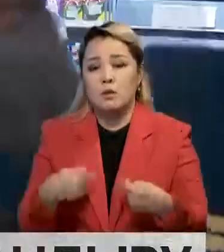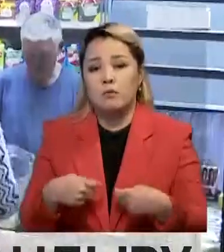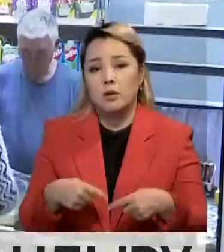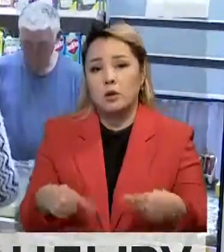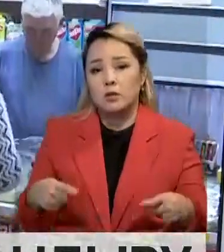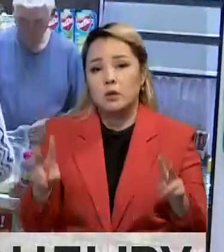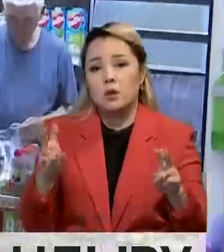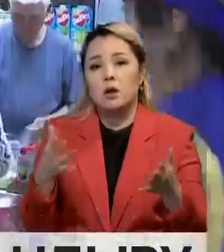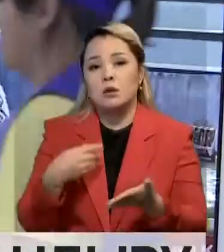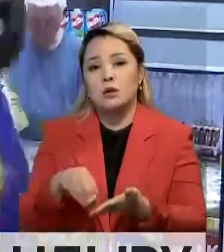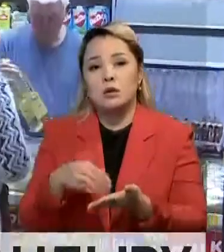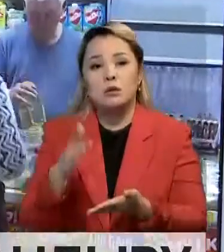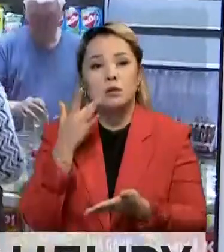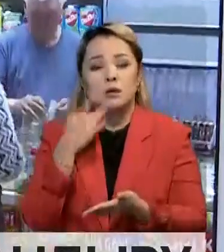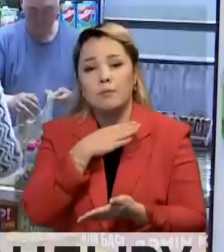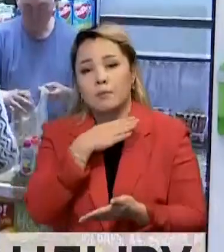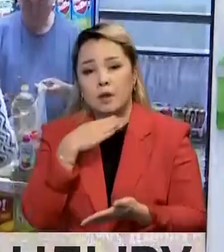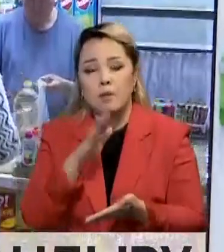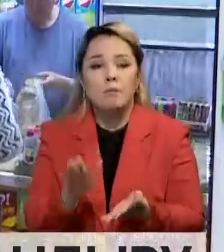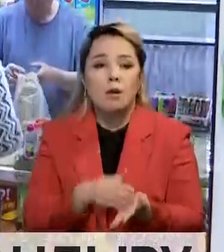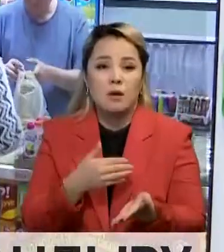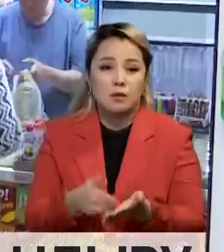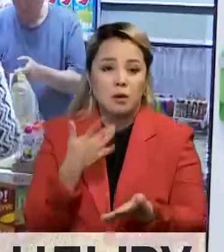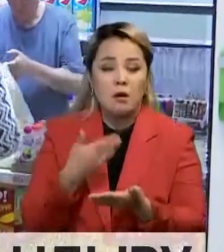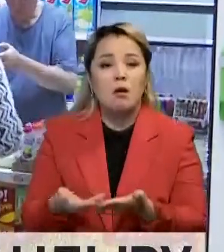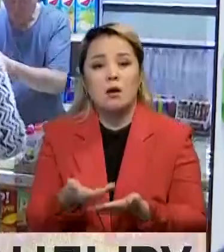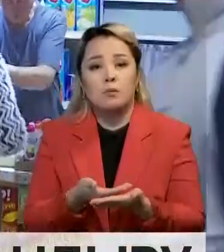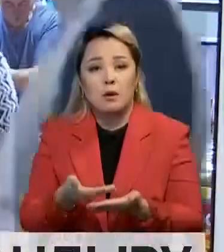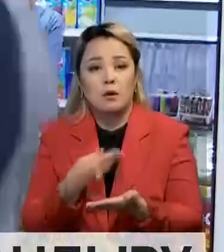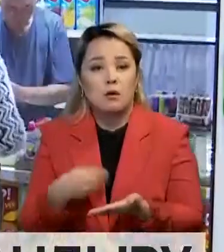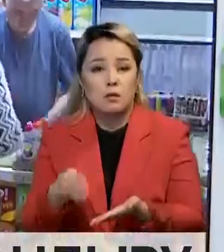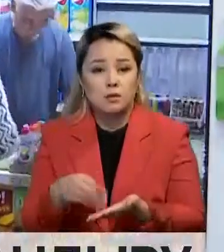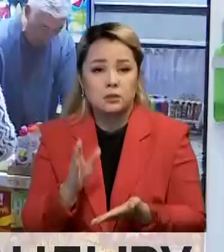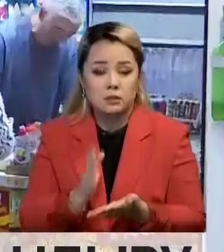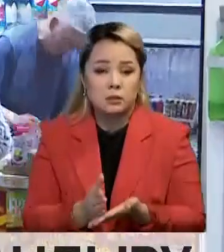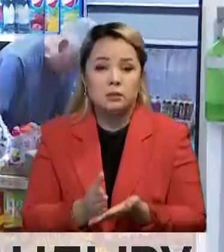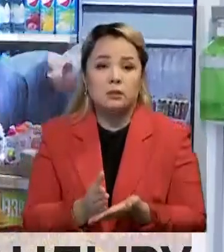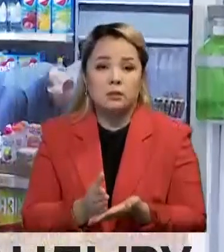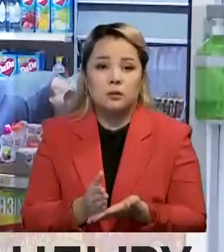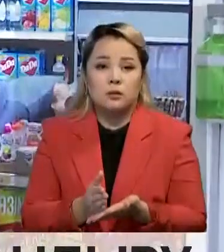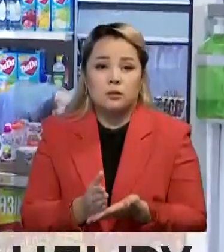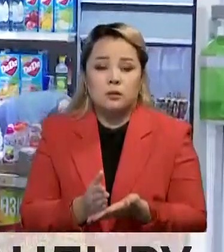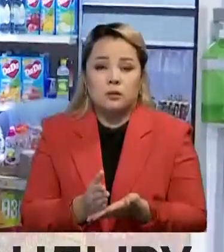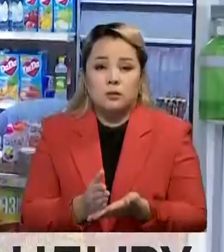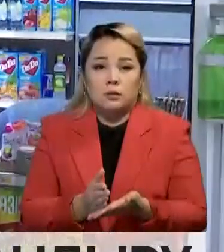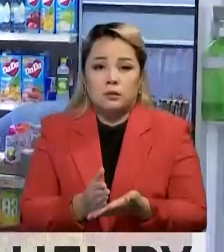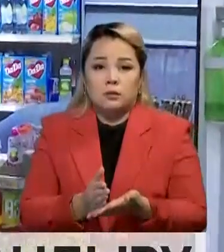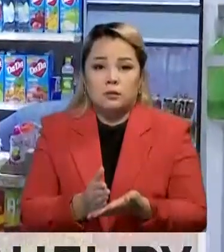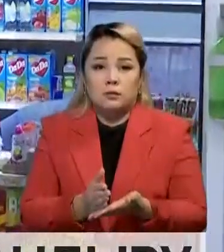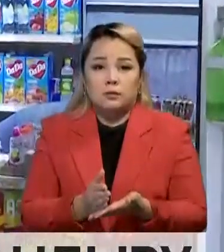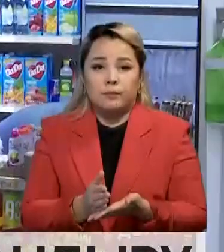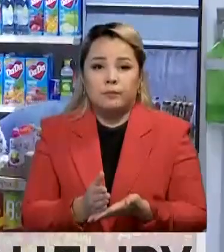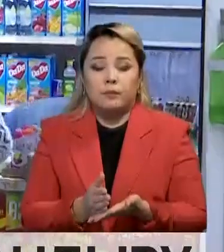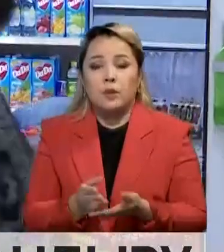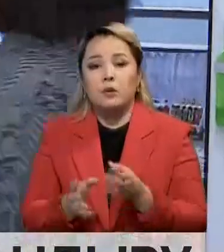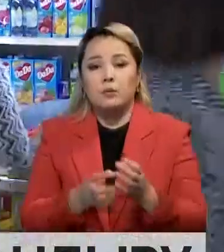көп аласыз? Ет аламыз, май аламыз, қаймақ аламыз, не аламыз саға?